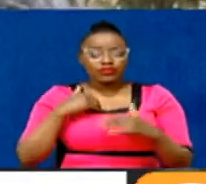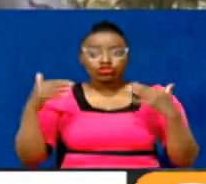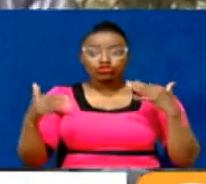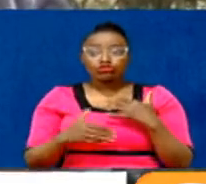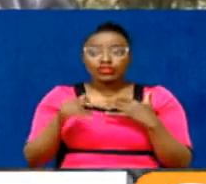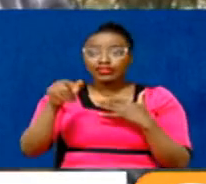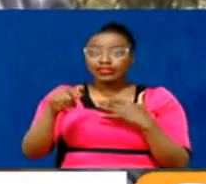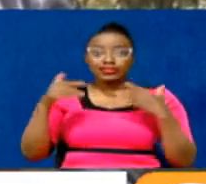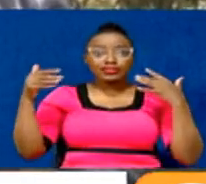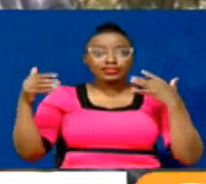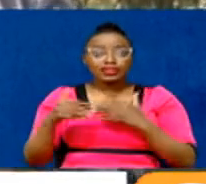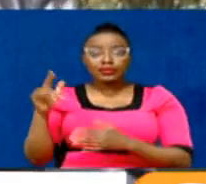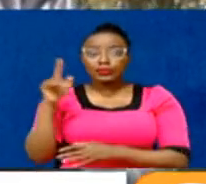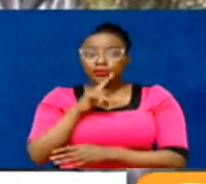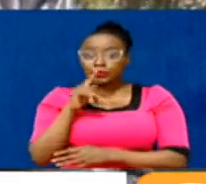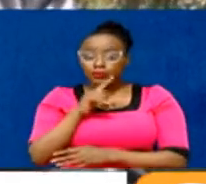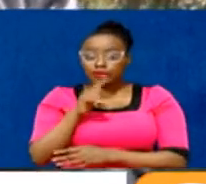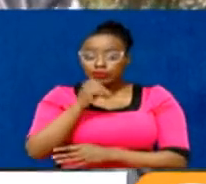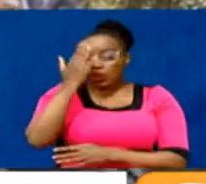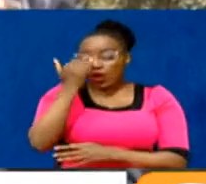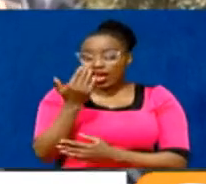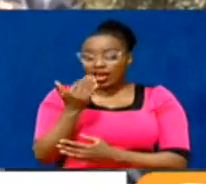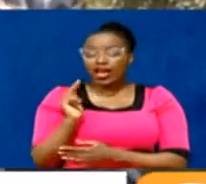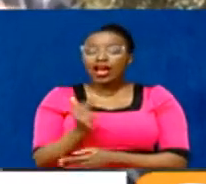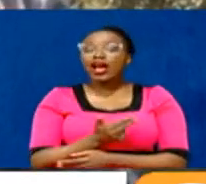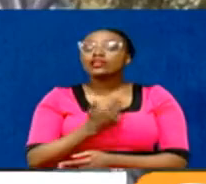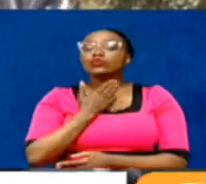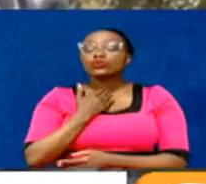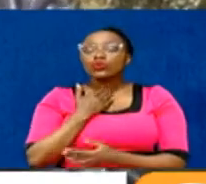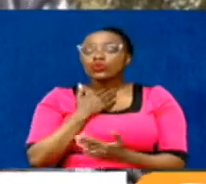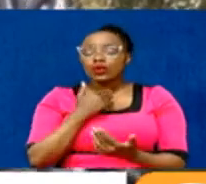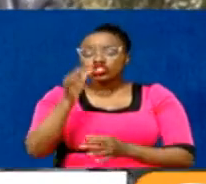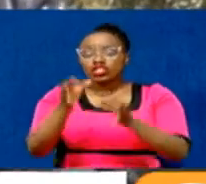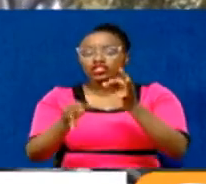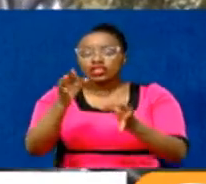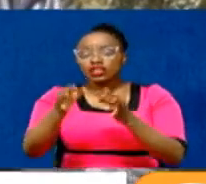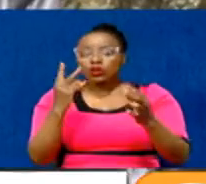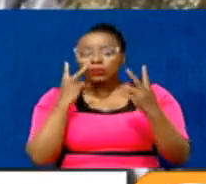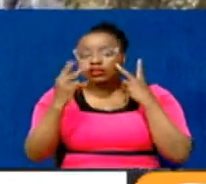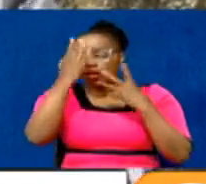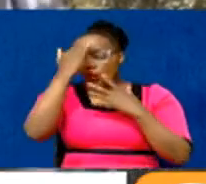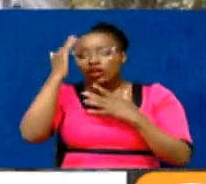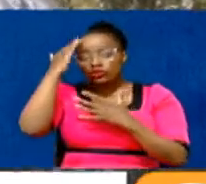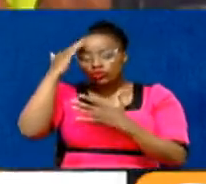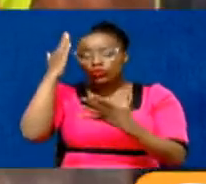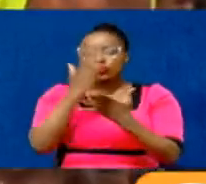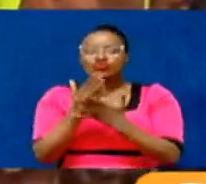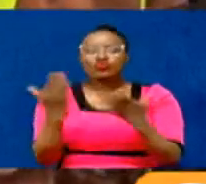amestuka kwa huo mstuko, ingalao tungependa justice ionekane ndio tujue ukweli huko.